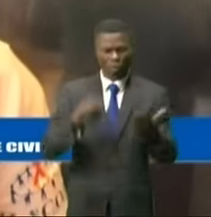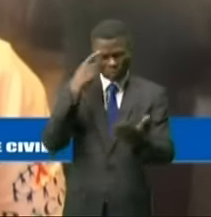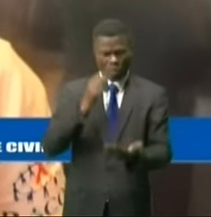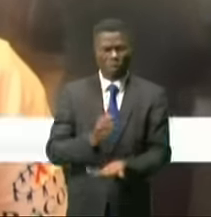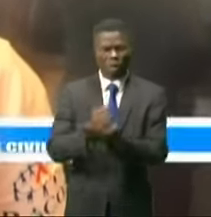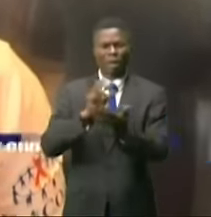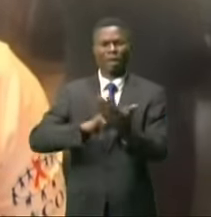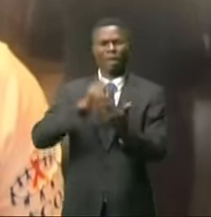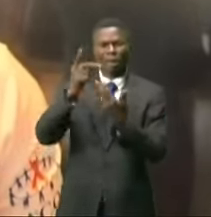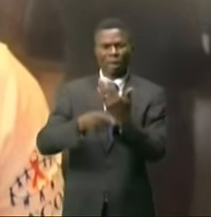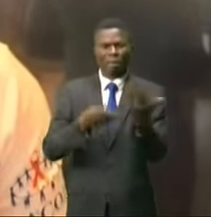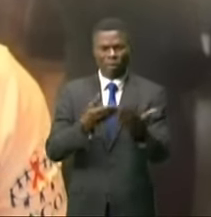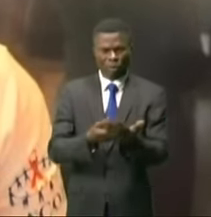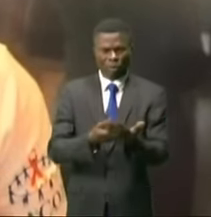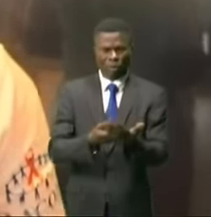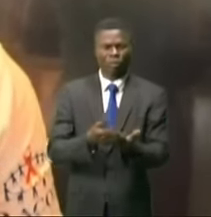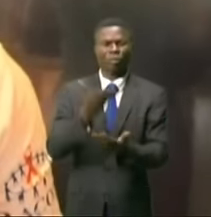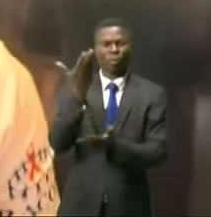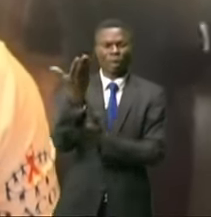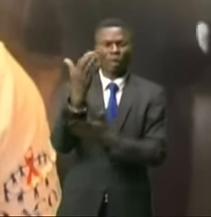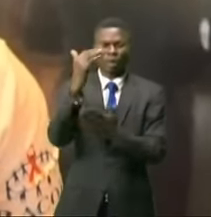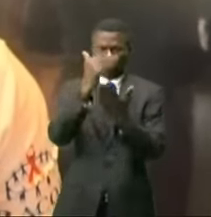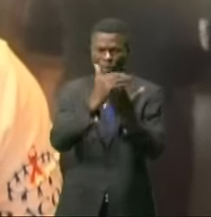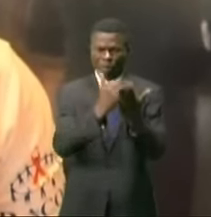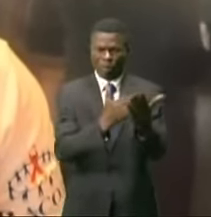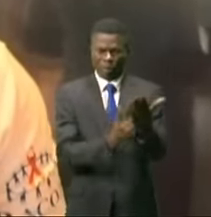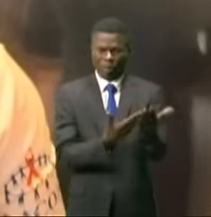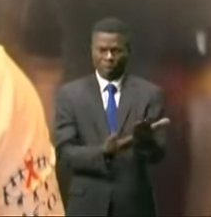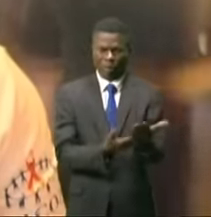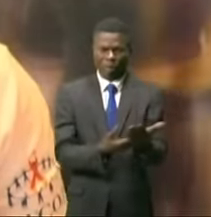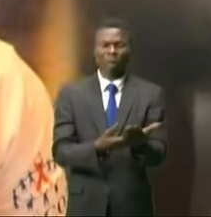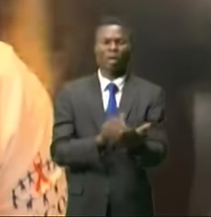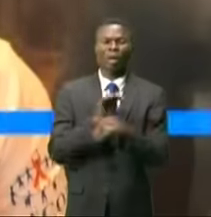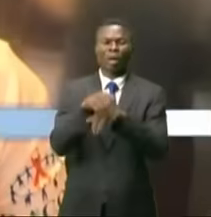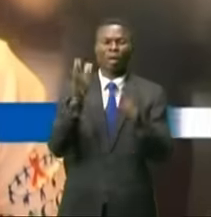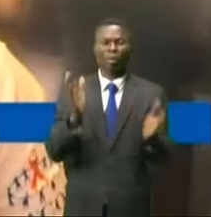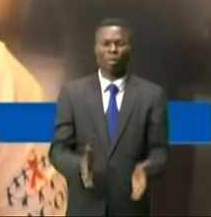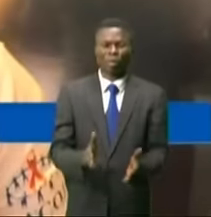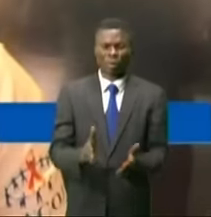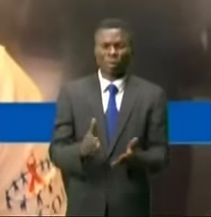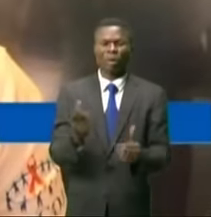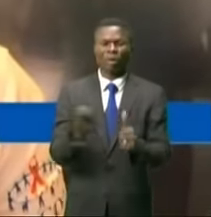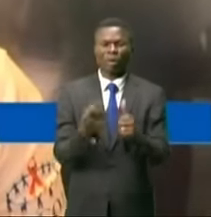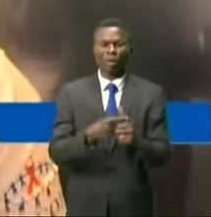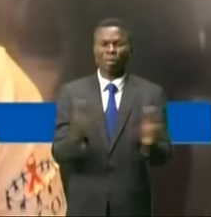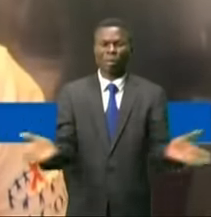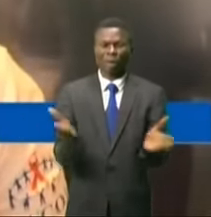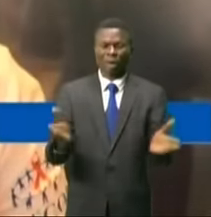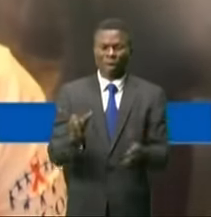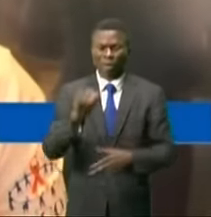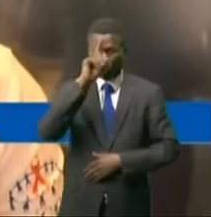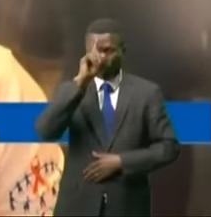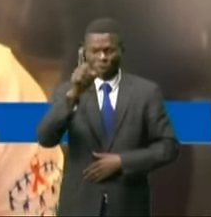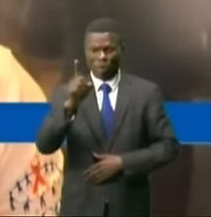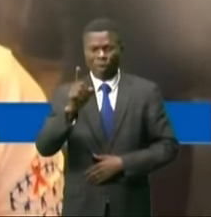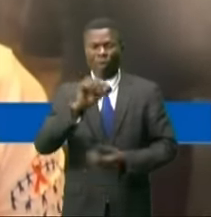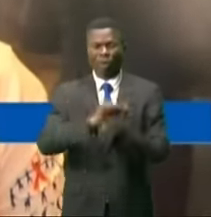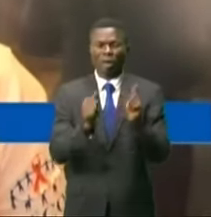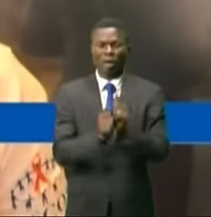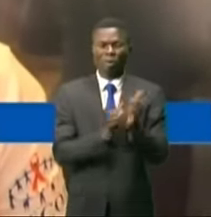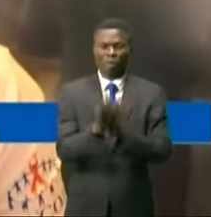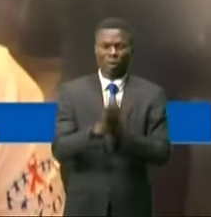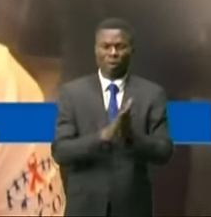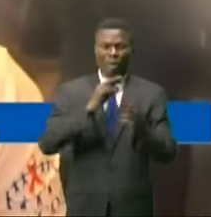programme. Alors nous avons eu les recommandations auprès de participants, notamment le renforcement des capacités en ce qui concerne